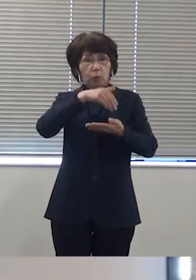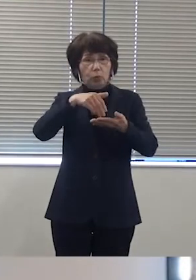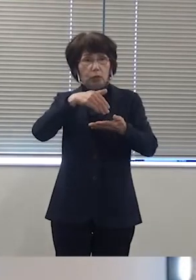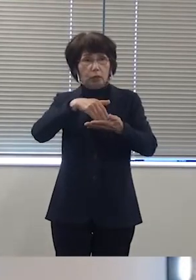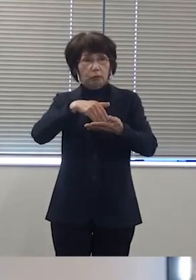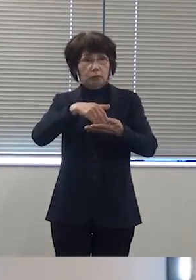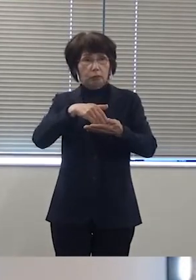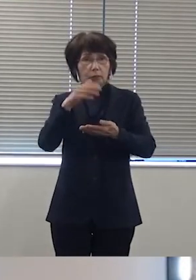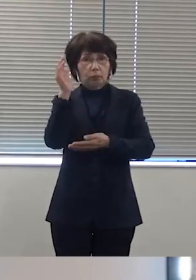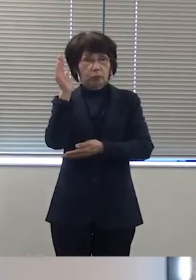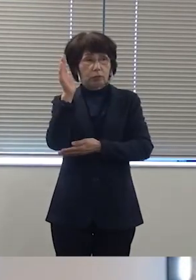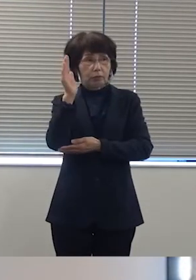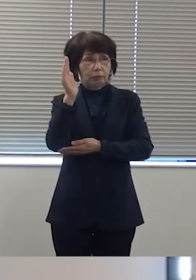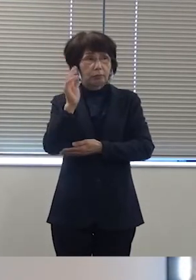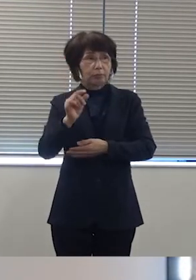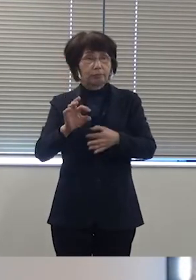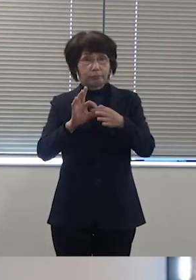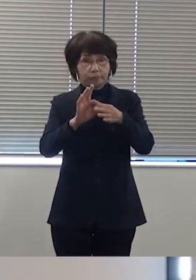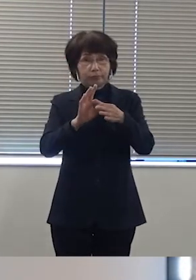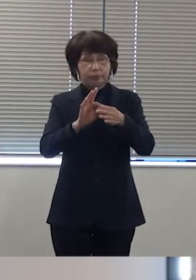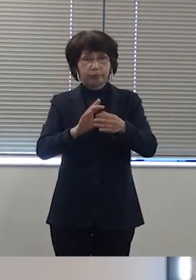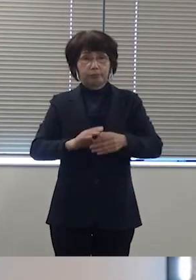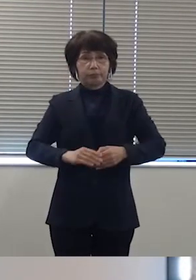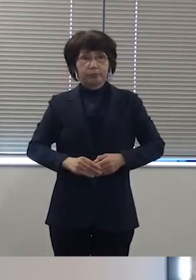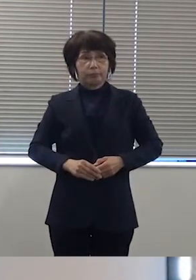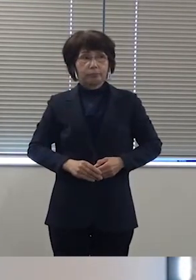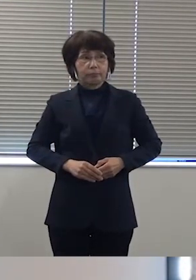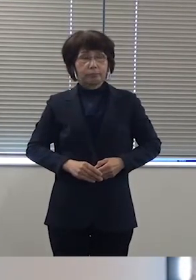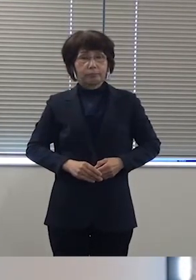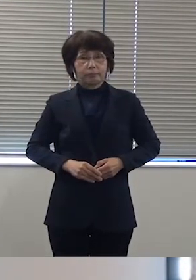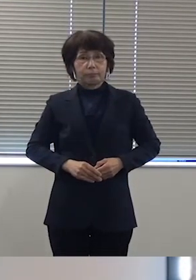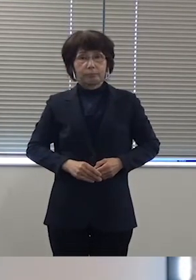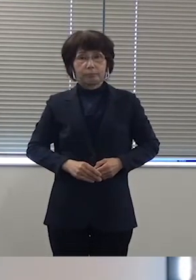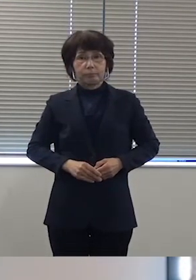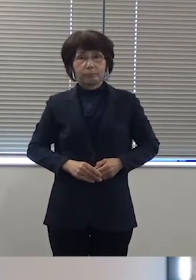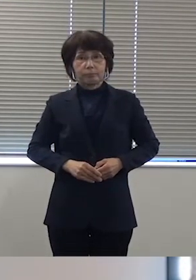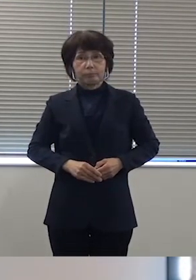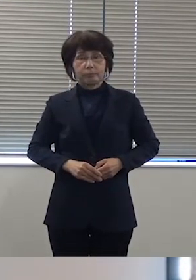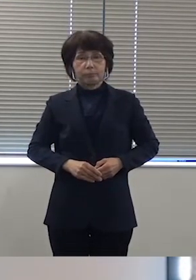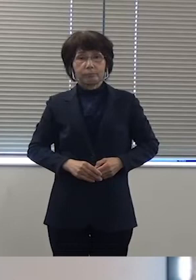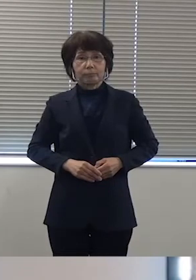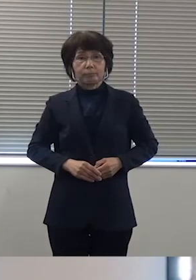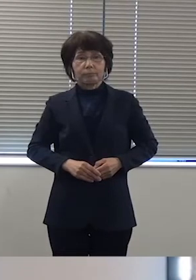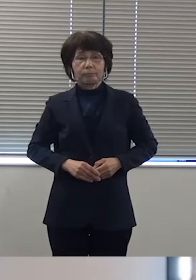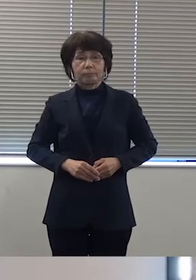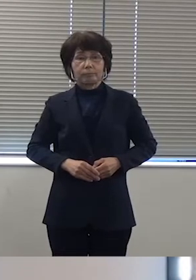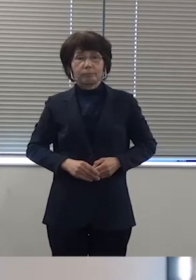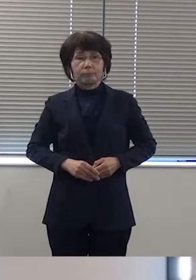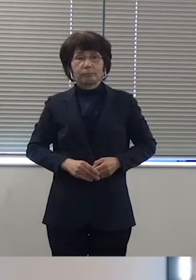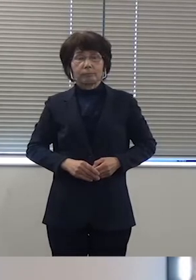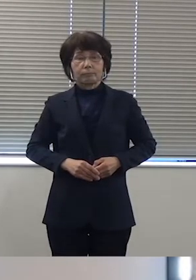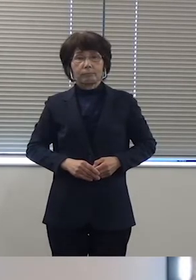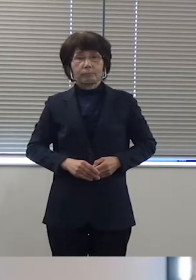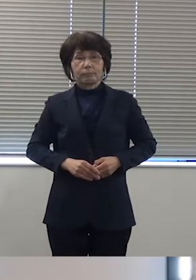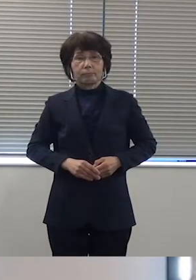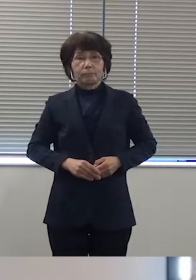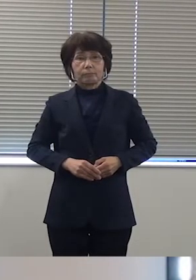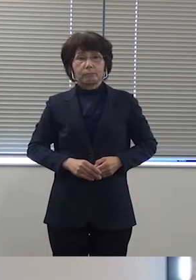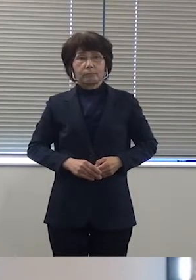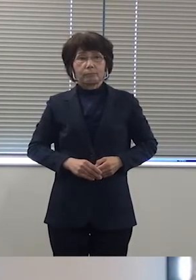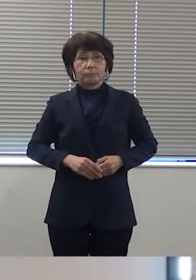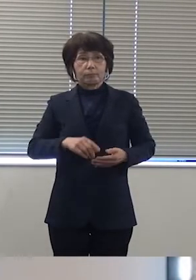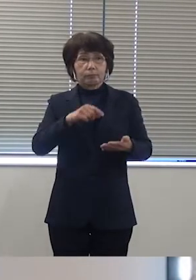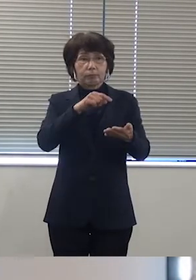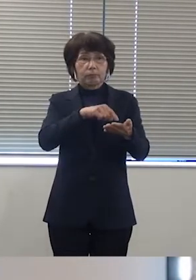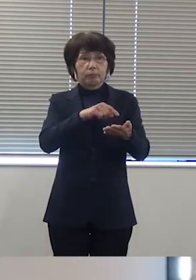あのこちらにですね、一応観光プロモーション事業というのがあるんですが、あの、まあ、関東圏をターゲットにしたというふうに書いて